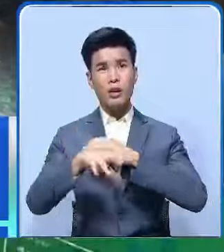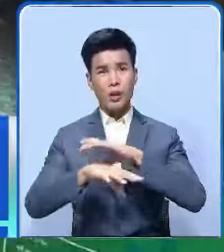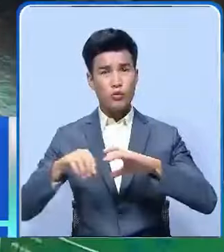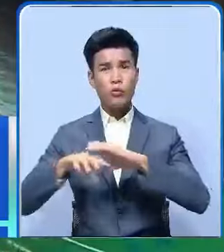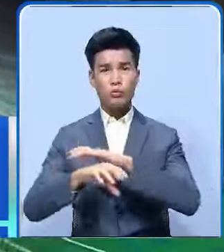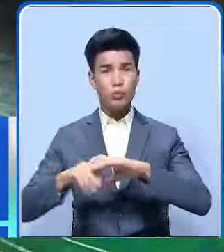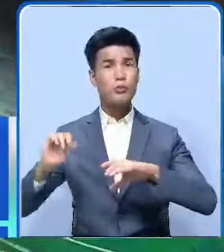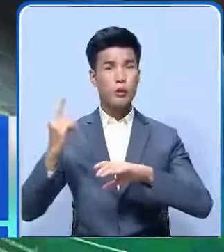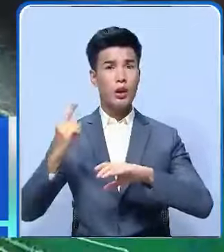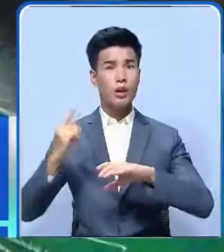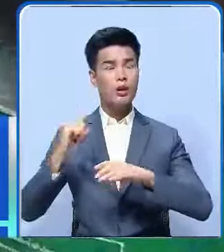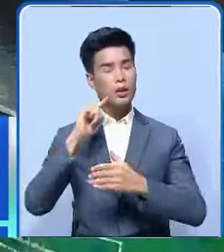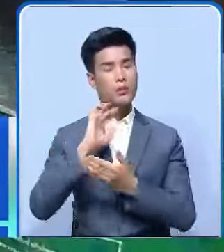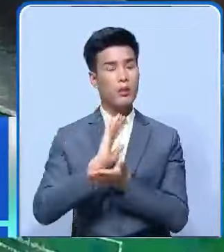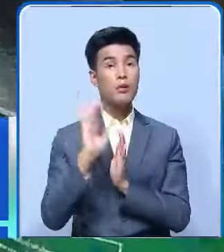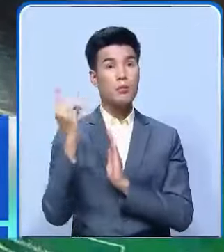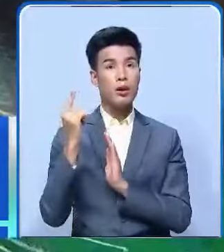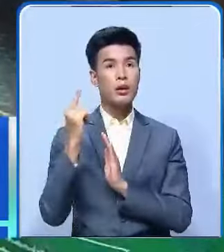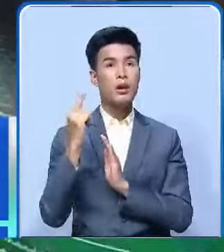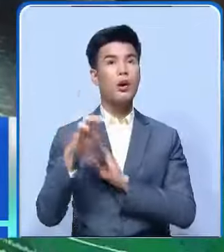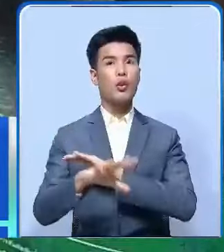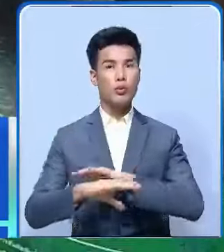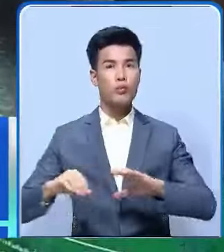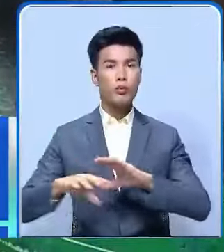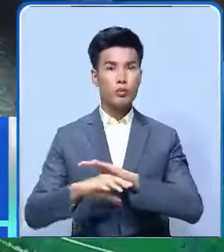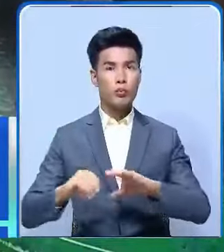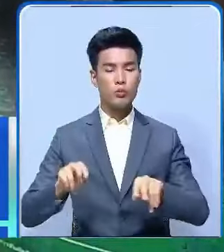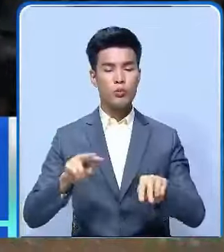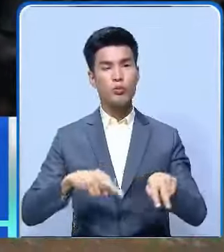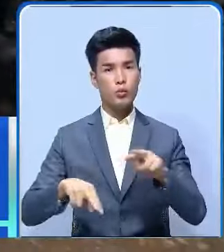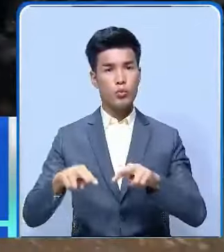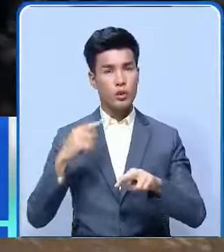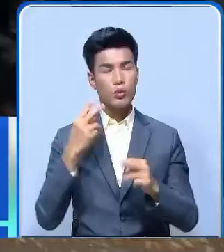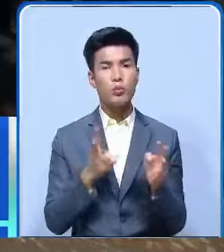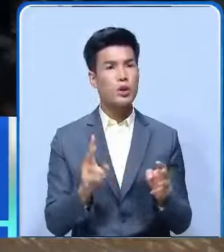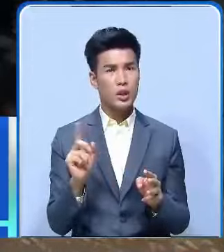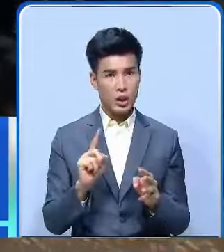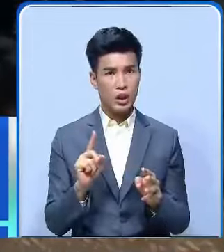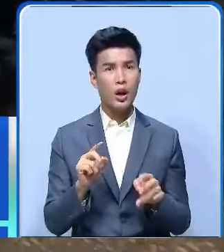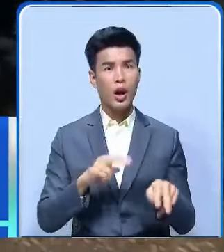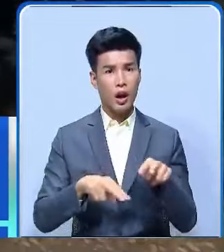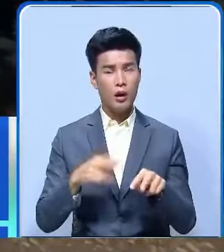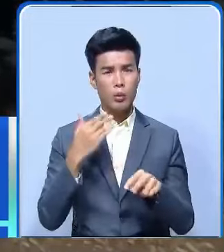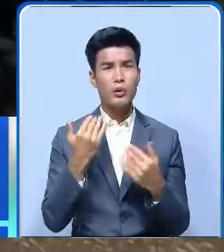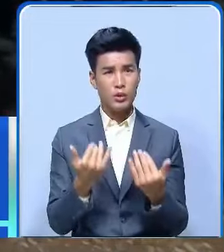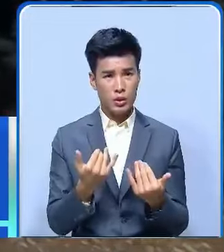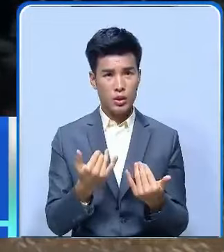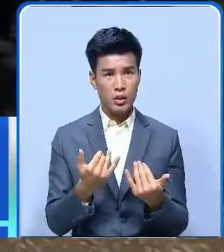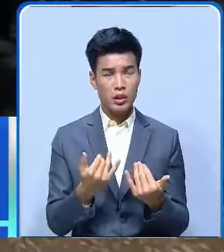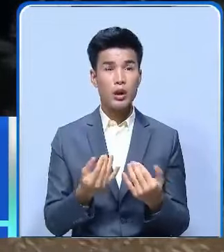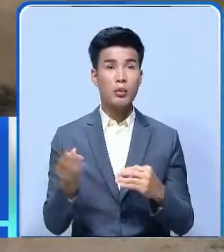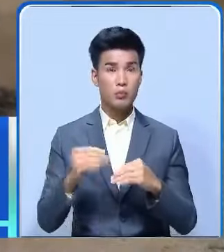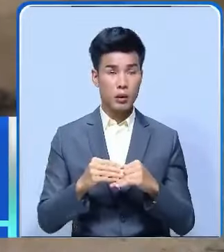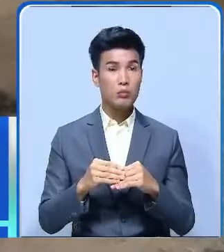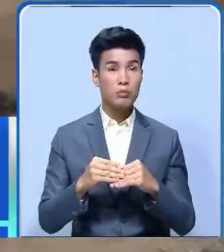ระเหมือนเดิมปรับแผนใหม่เพื่อให้มีประสิทธิภาพมากขึ้นเดี๋ยวดูหน้างานว่าตอนนี้จะใช้วิธีการไหนดีเนื่องจากเบื้องต้นเนี่ยเพิ่มไปละเครื่องสู